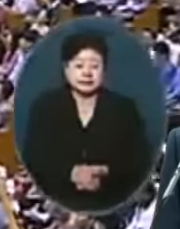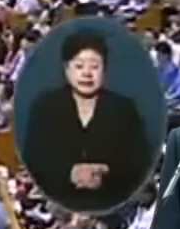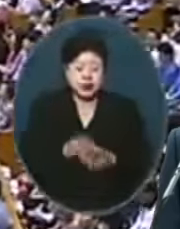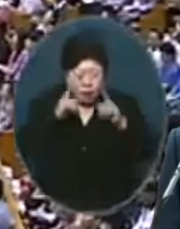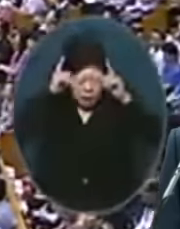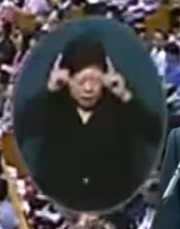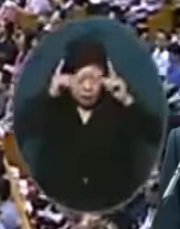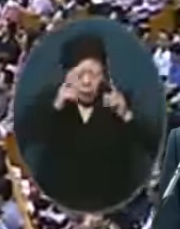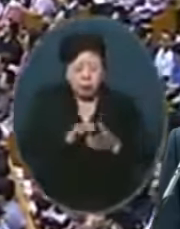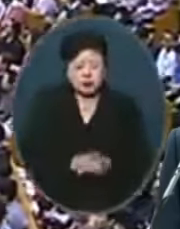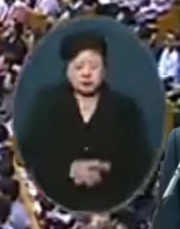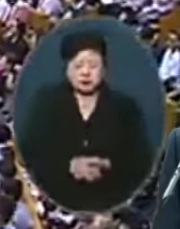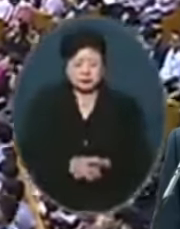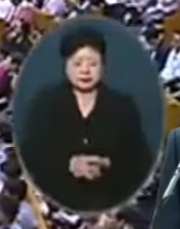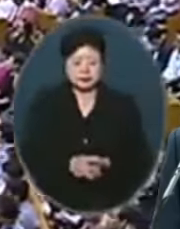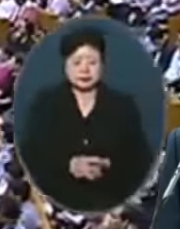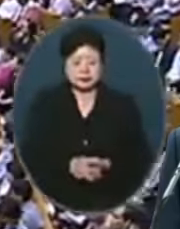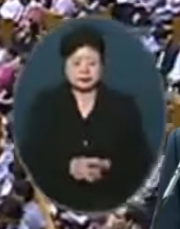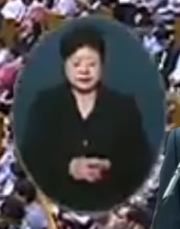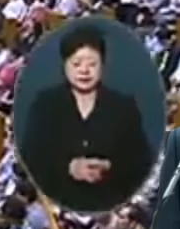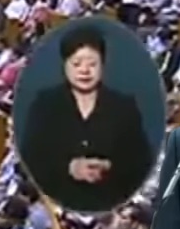분이 나고